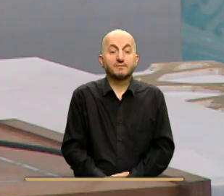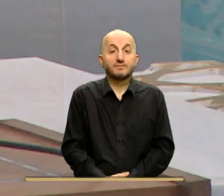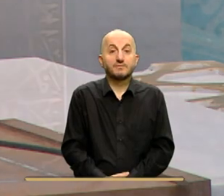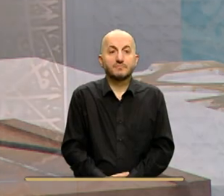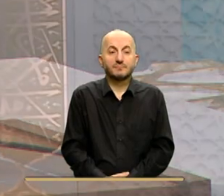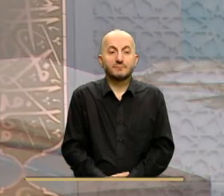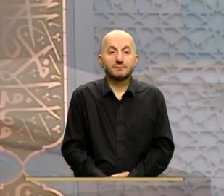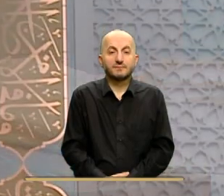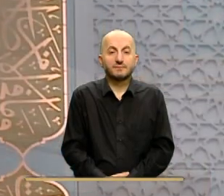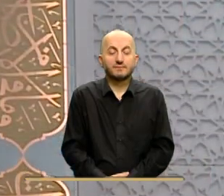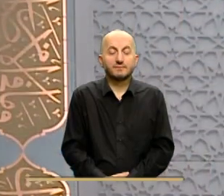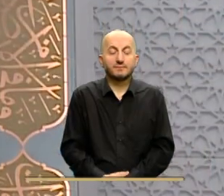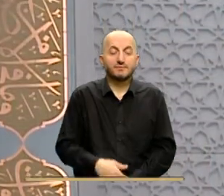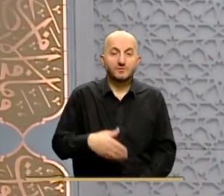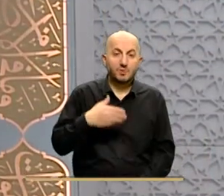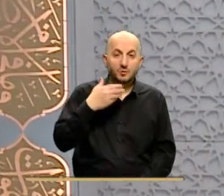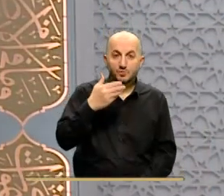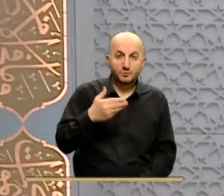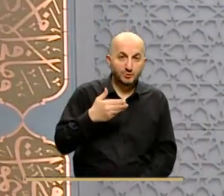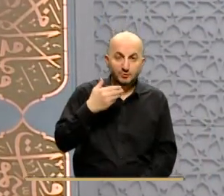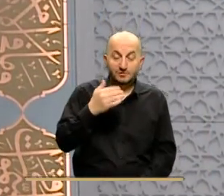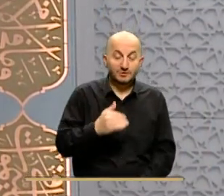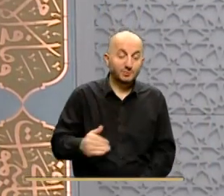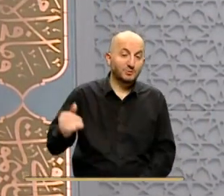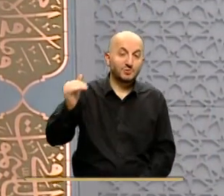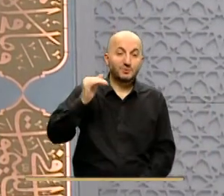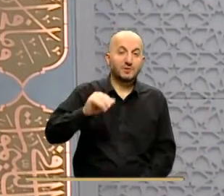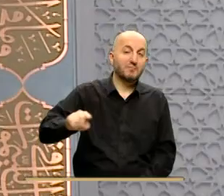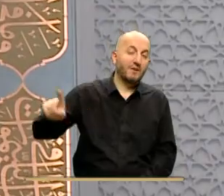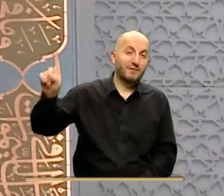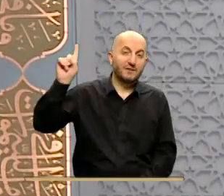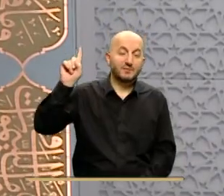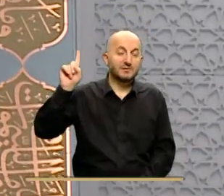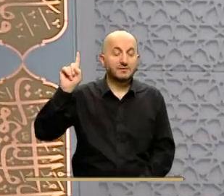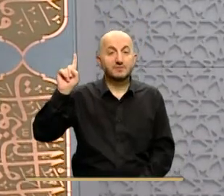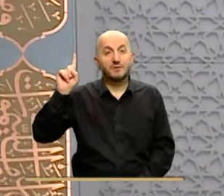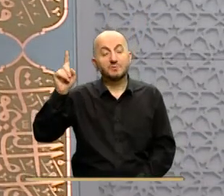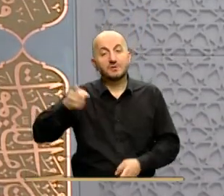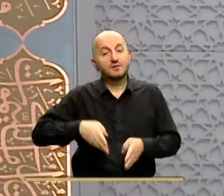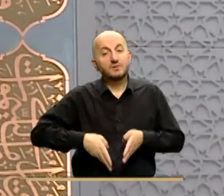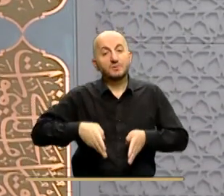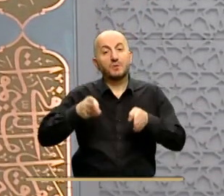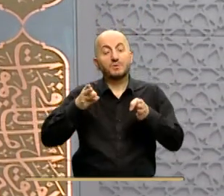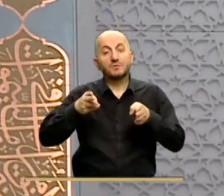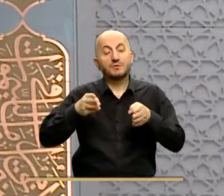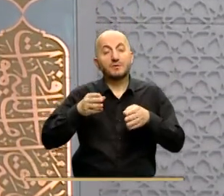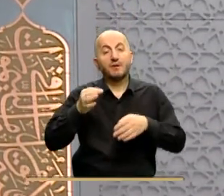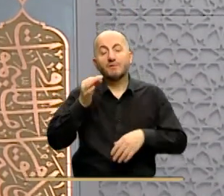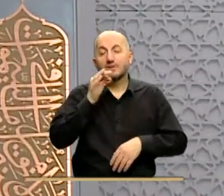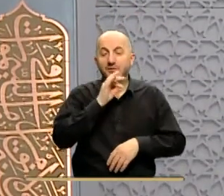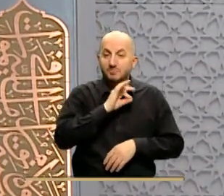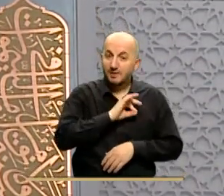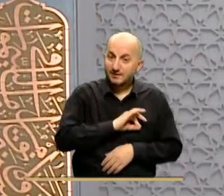ahiril ayet buyurmuştur ki Yüce Mevlamız Rabbinin yoluna